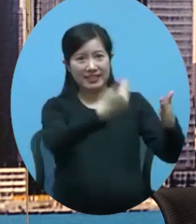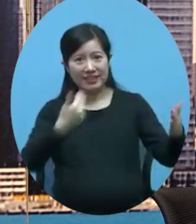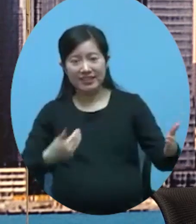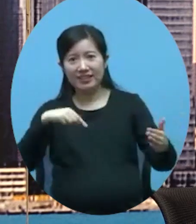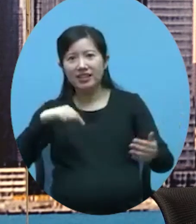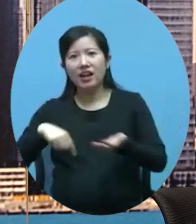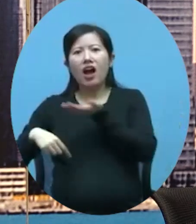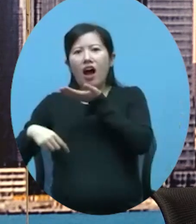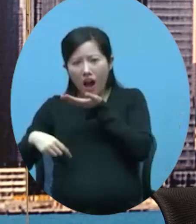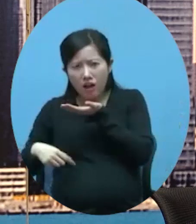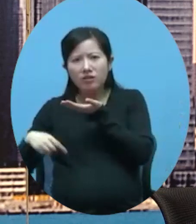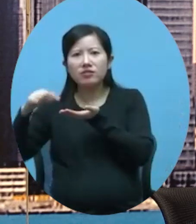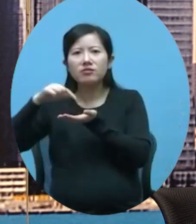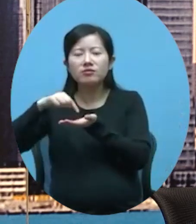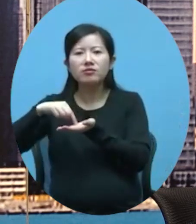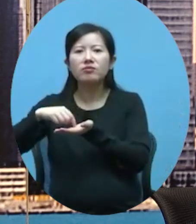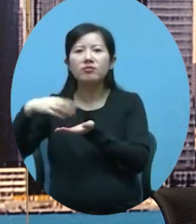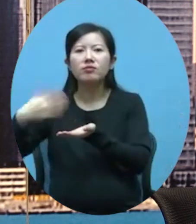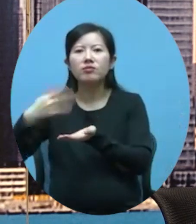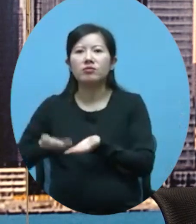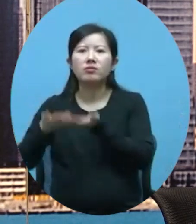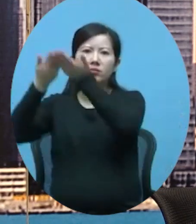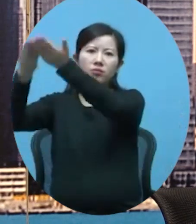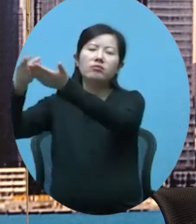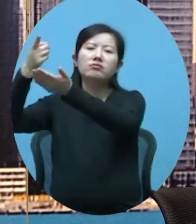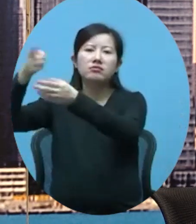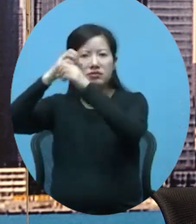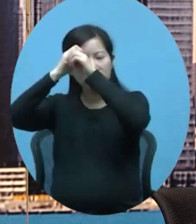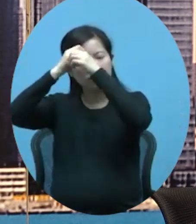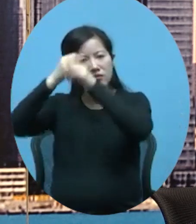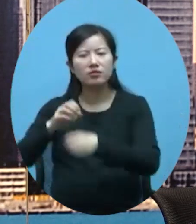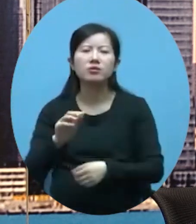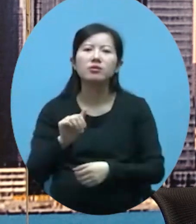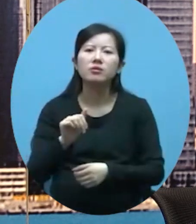就可以給我們做一個新型冠狀病毒的測試